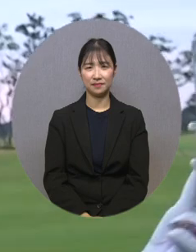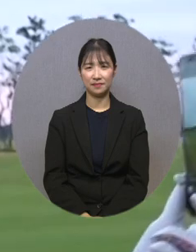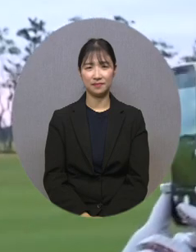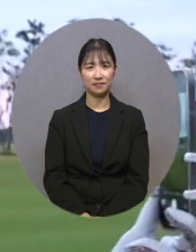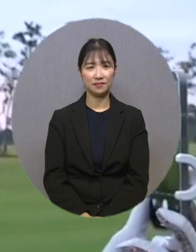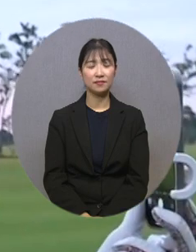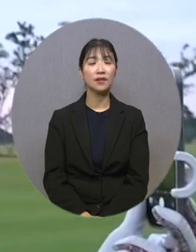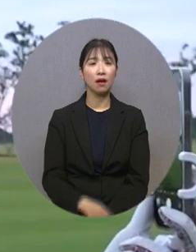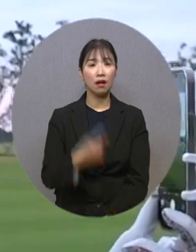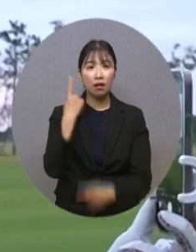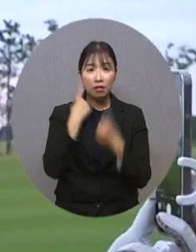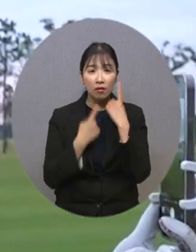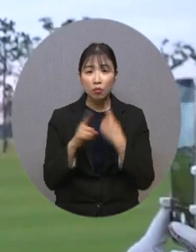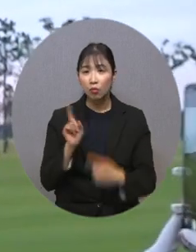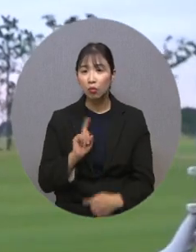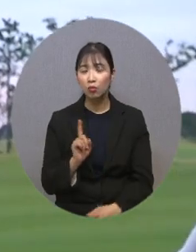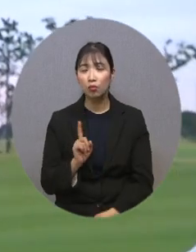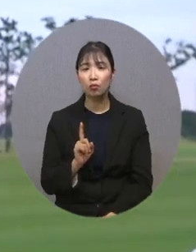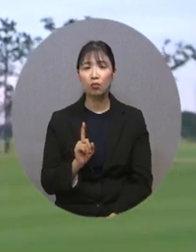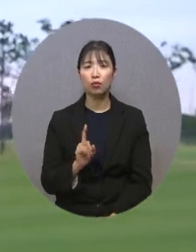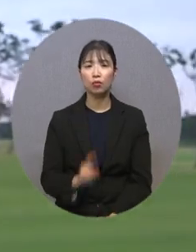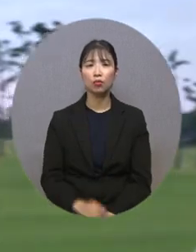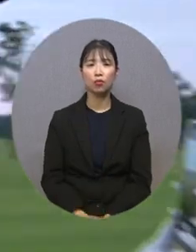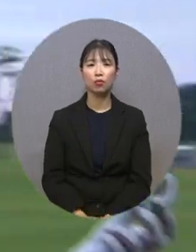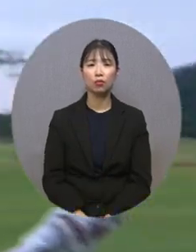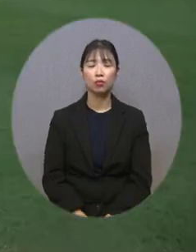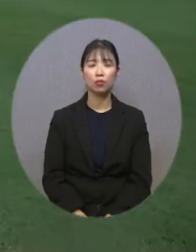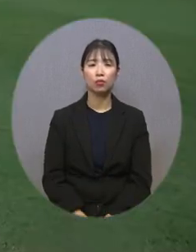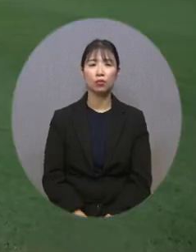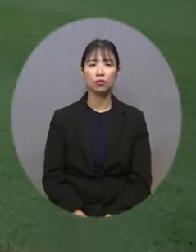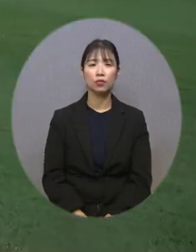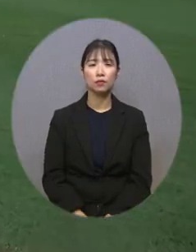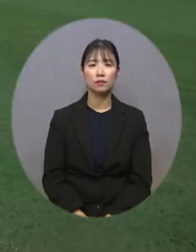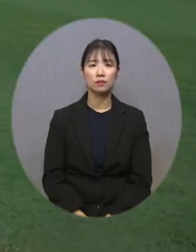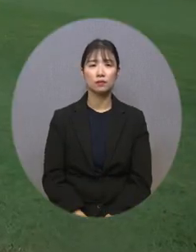다쳤나 봐. 뭐야? 조금만 참.